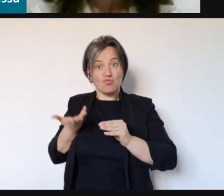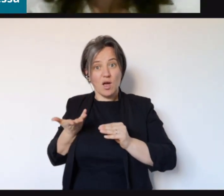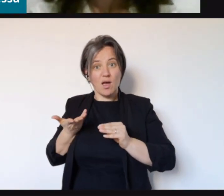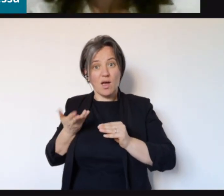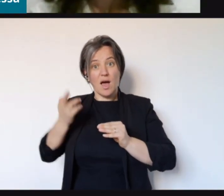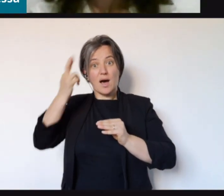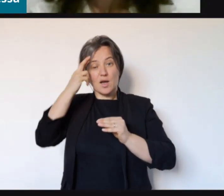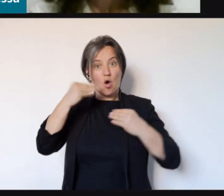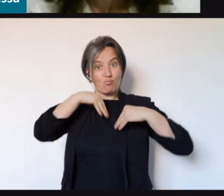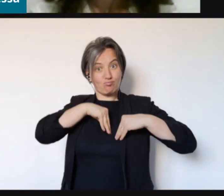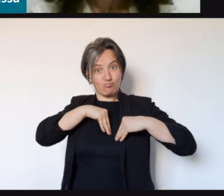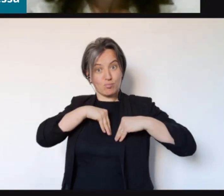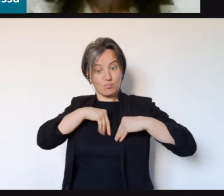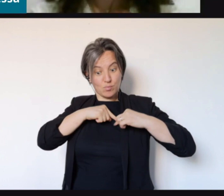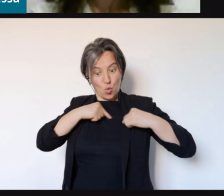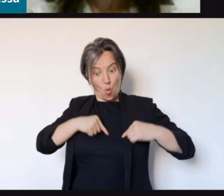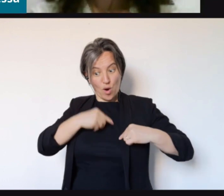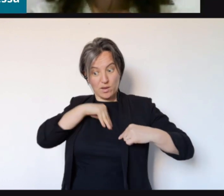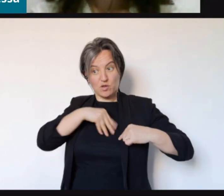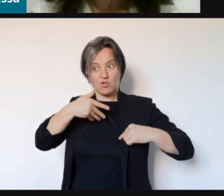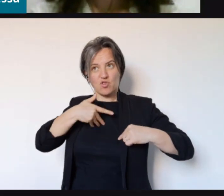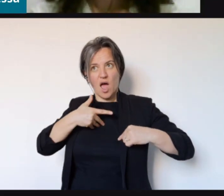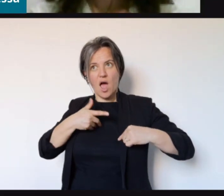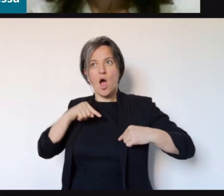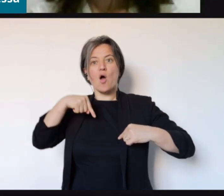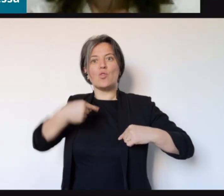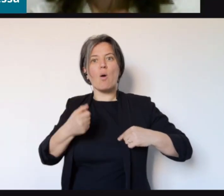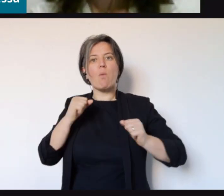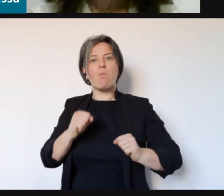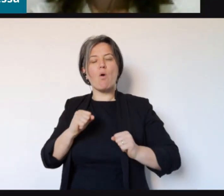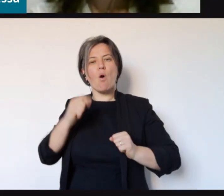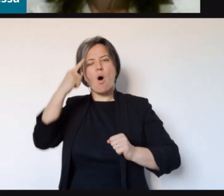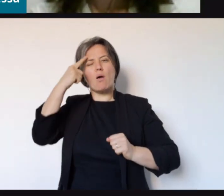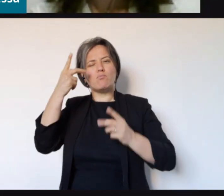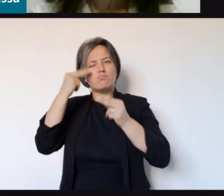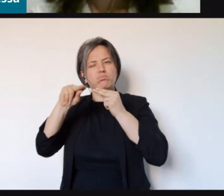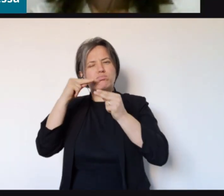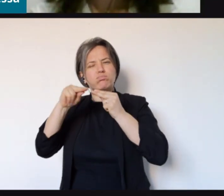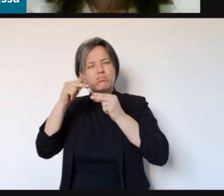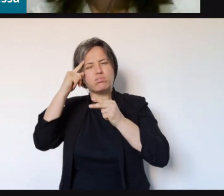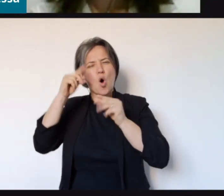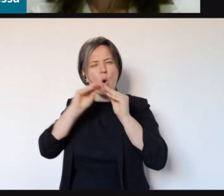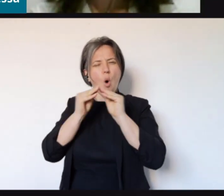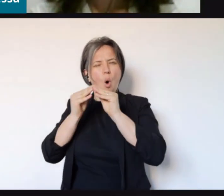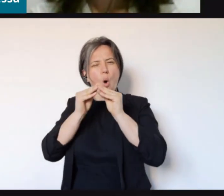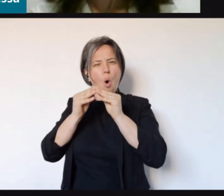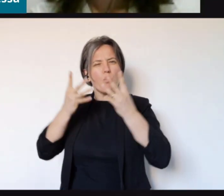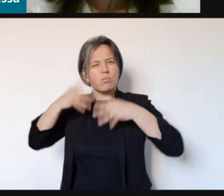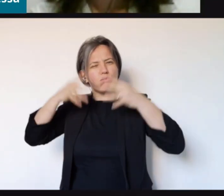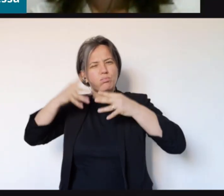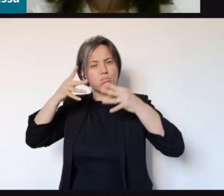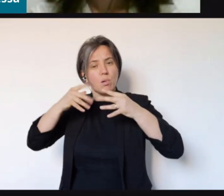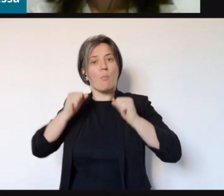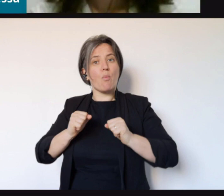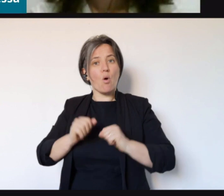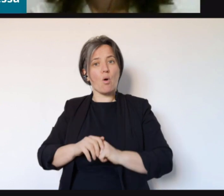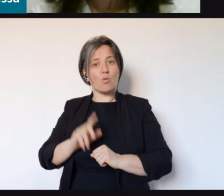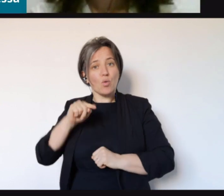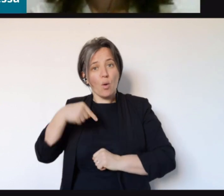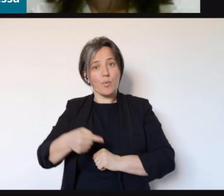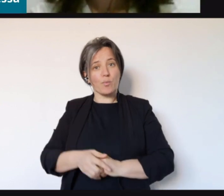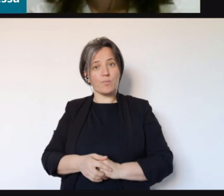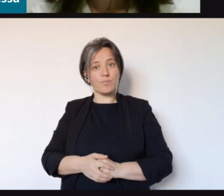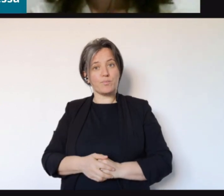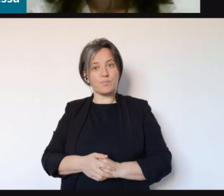memoria e se lo porto nel cuore. E quindi faccio un lavoro personale rispetto